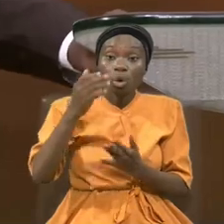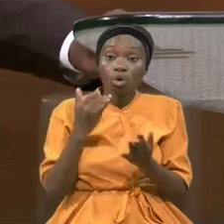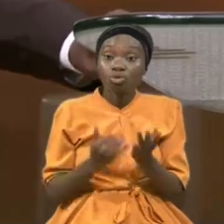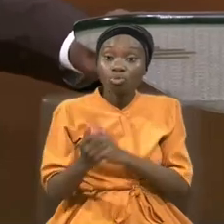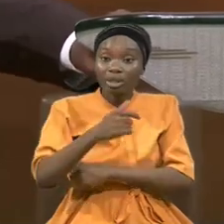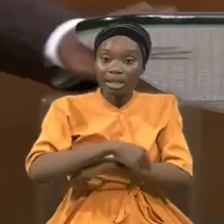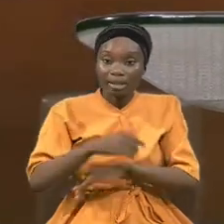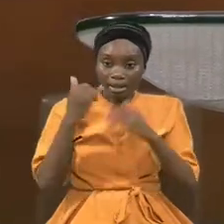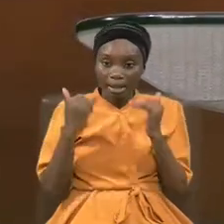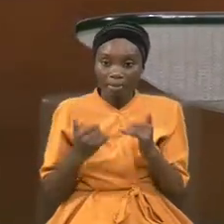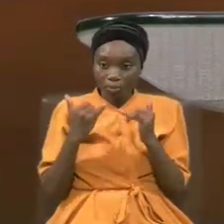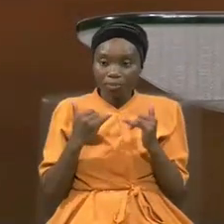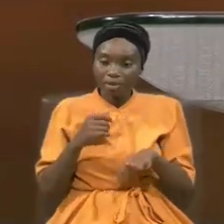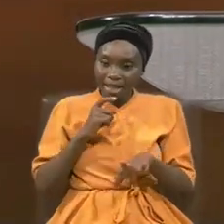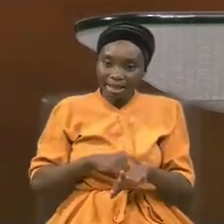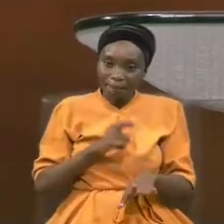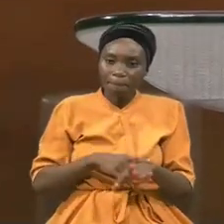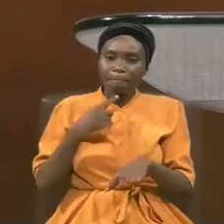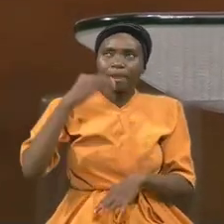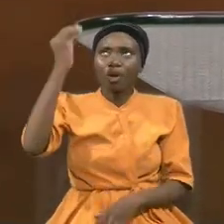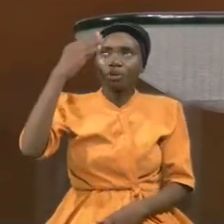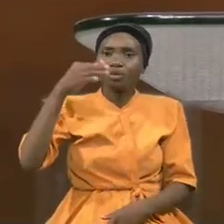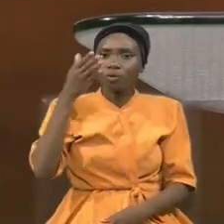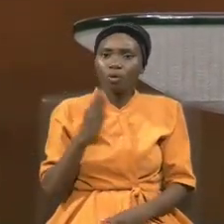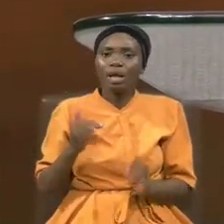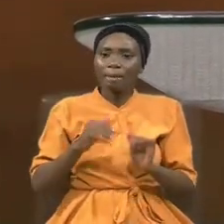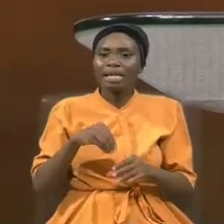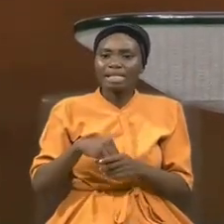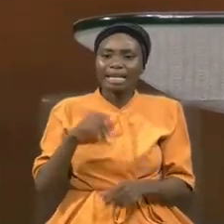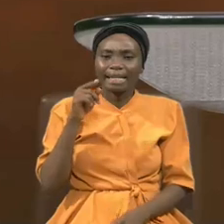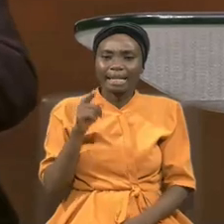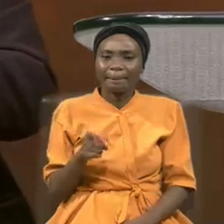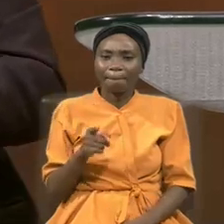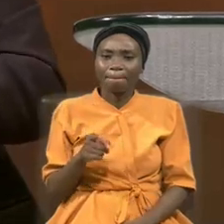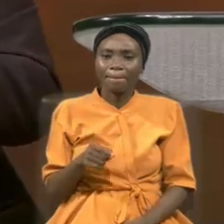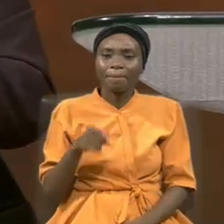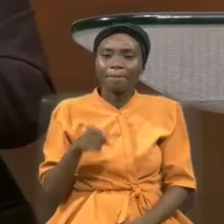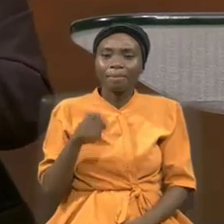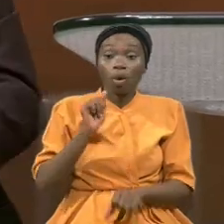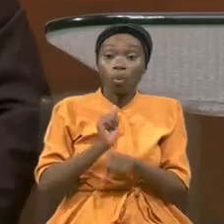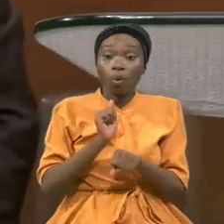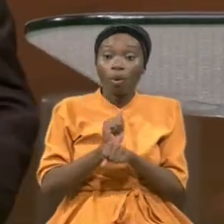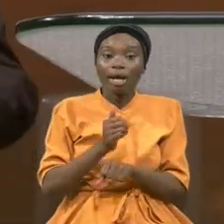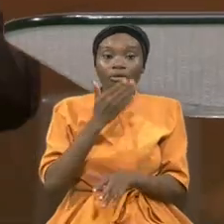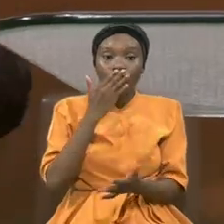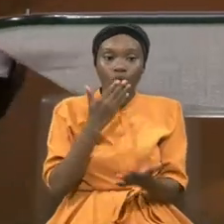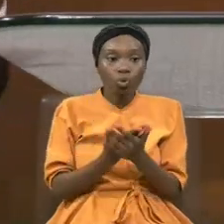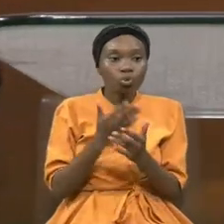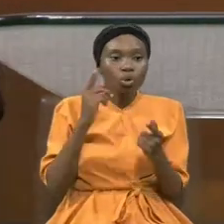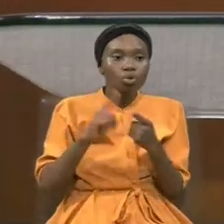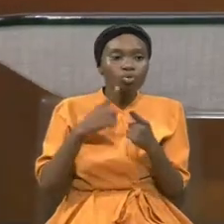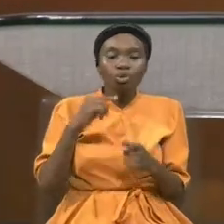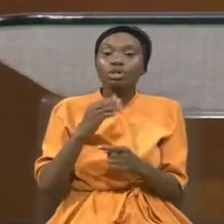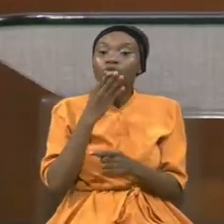dans le passé. Mais présentement, aujourd'hui, la grâce de Dieu demeure en lui. Et il fait le bien